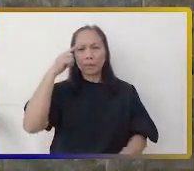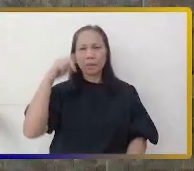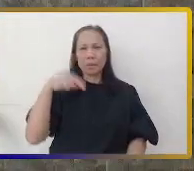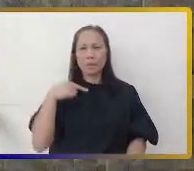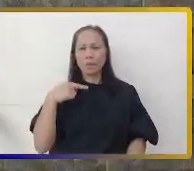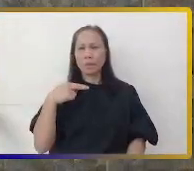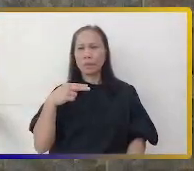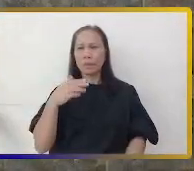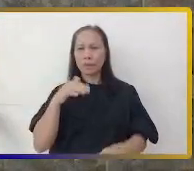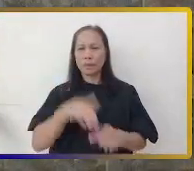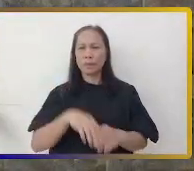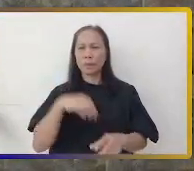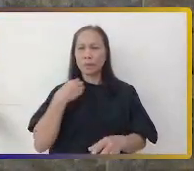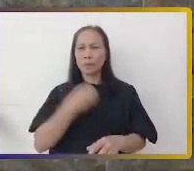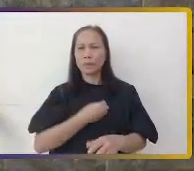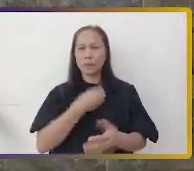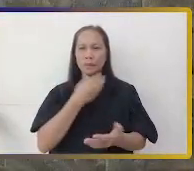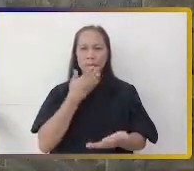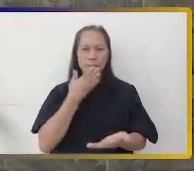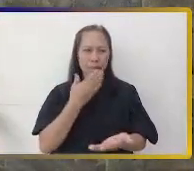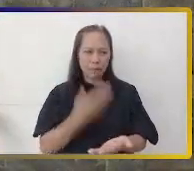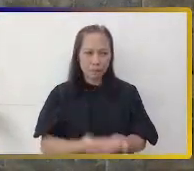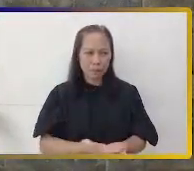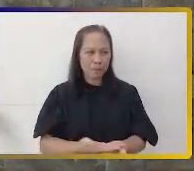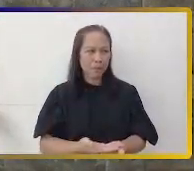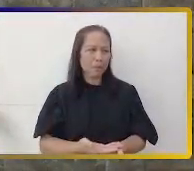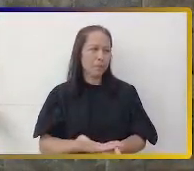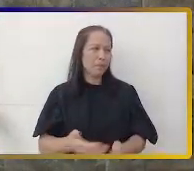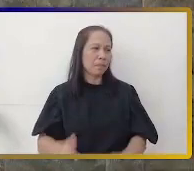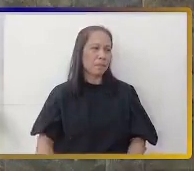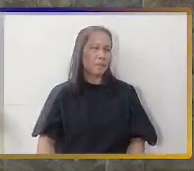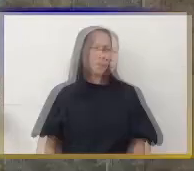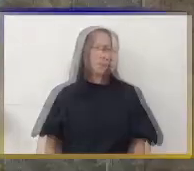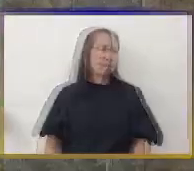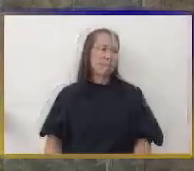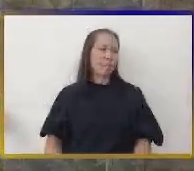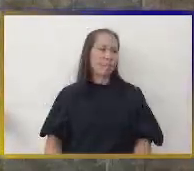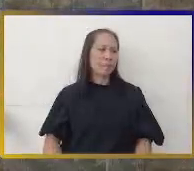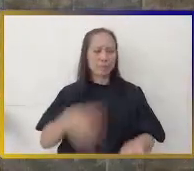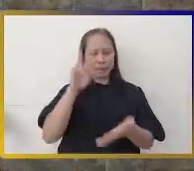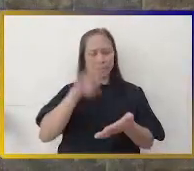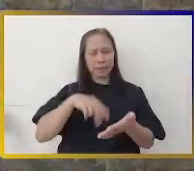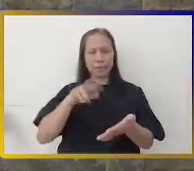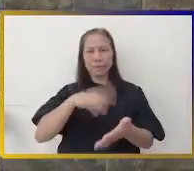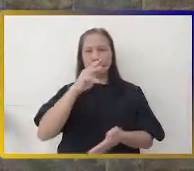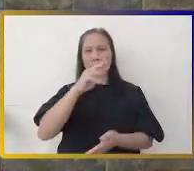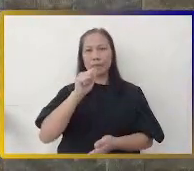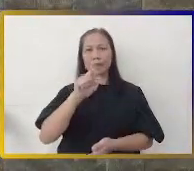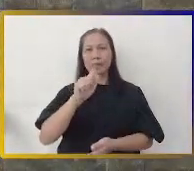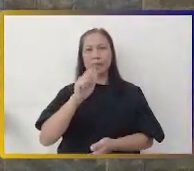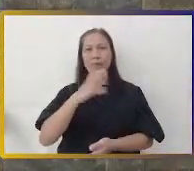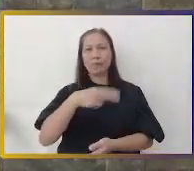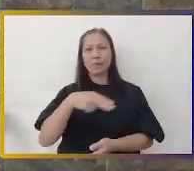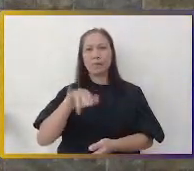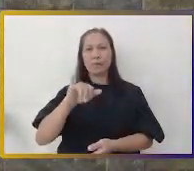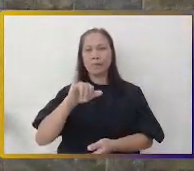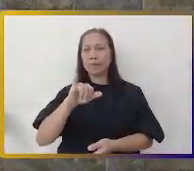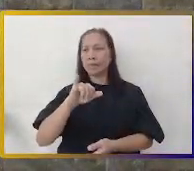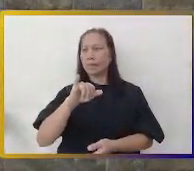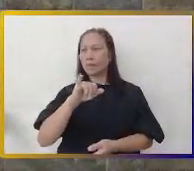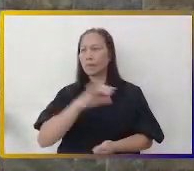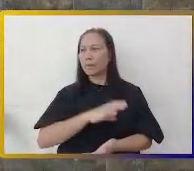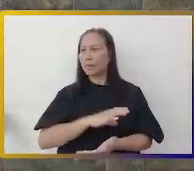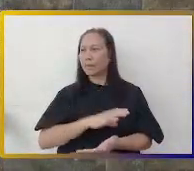nagbe-bake chapter 3 verse 10 Maganda po ito mga kapatid